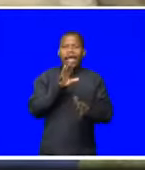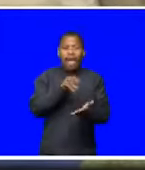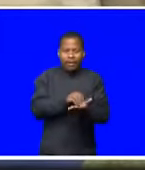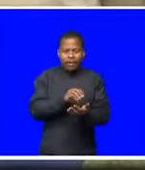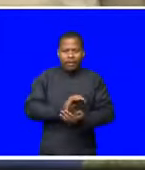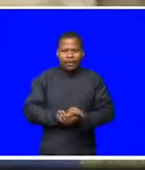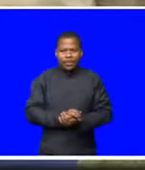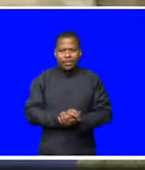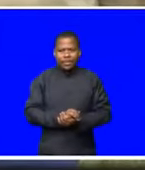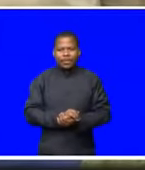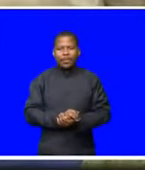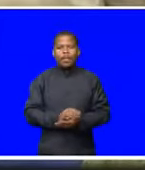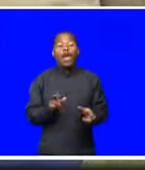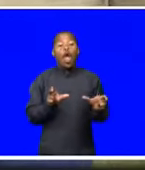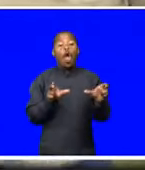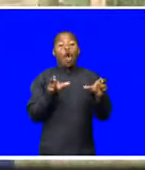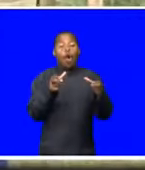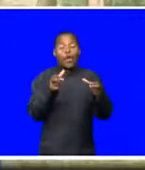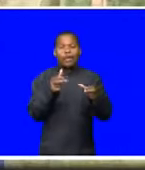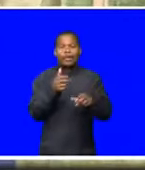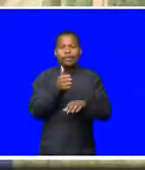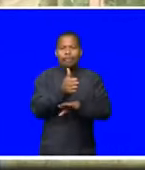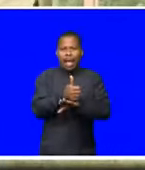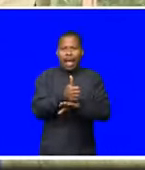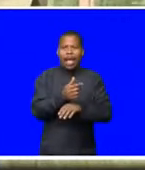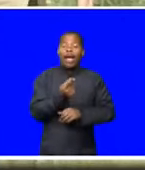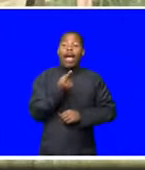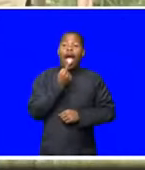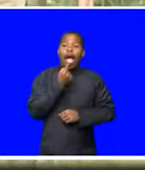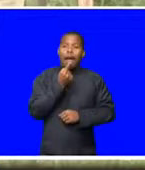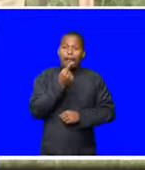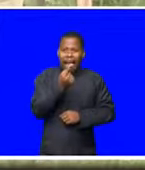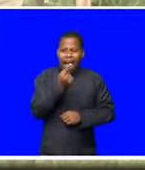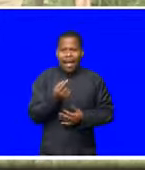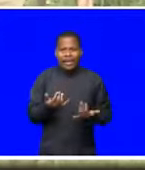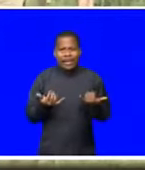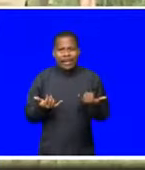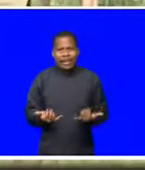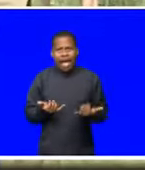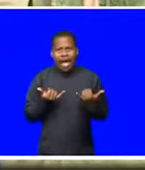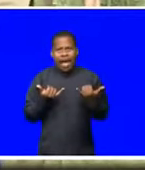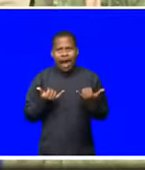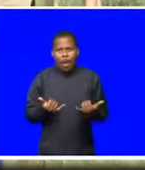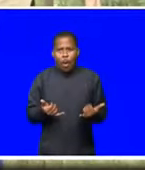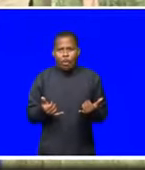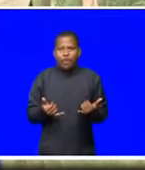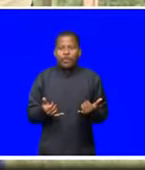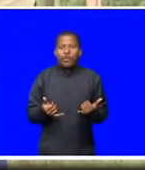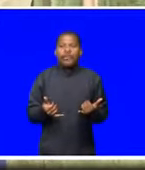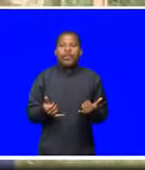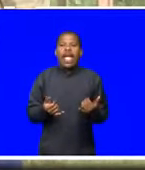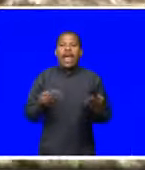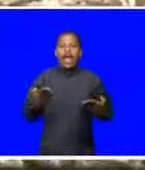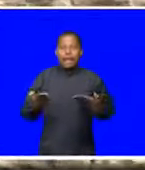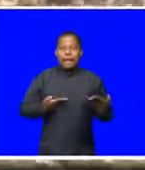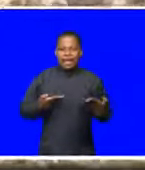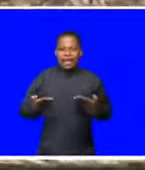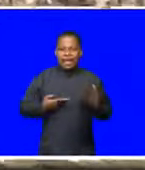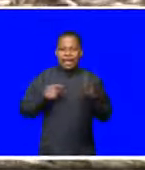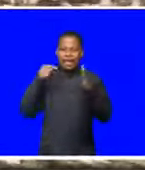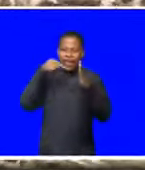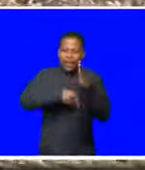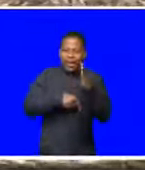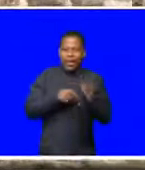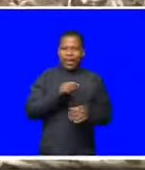bemakomiti emoba betikimi letehlukene bathi loku sekuta uba buyisela emuva njengoba nalo